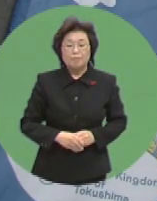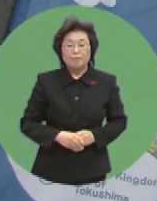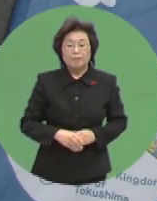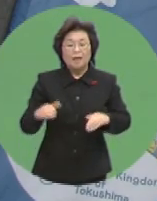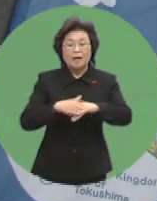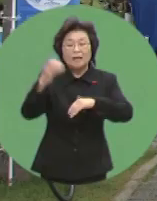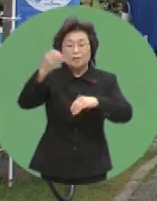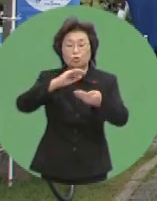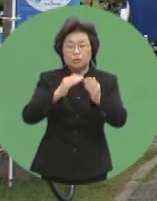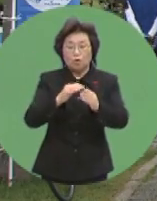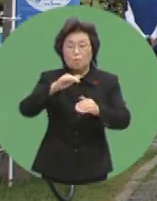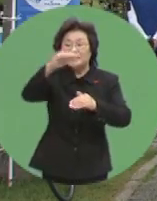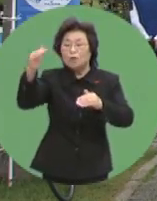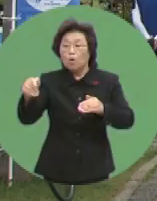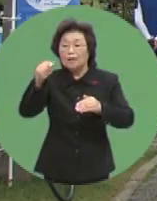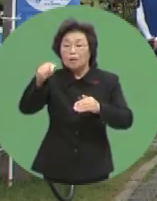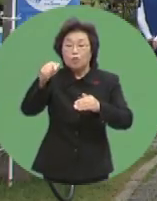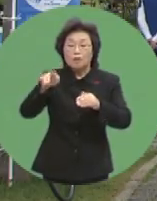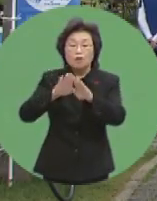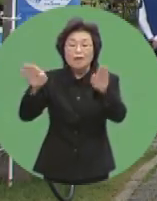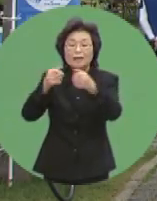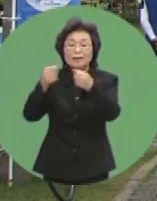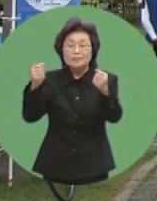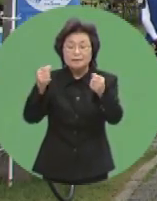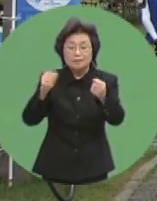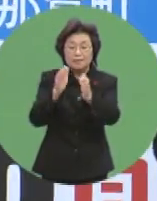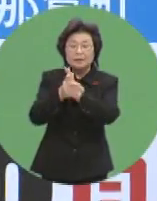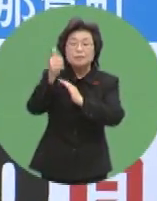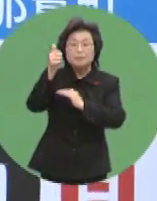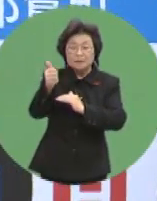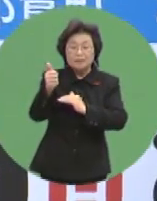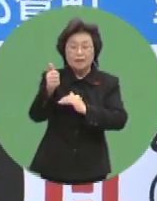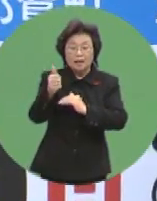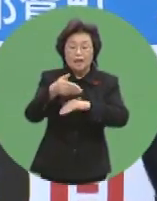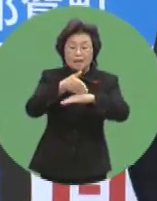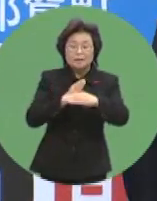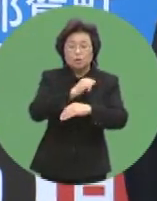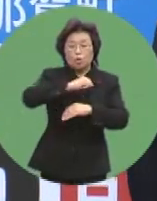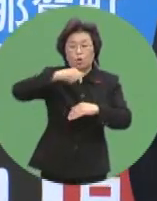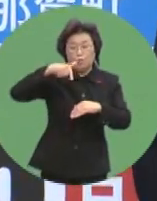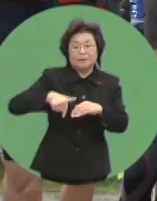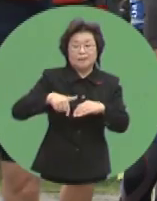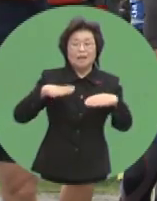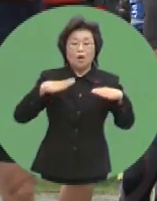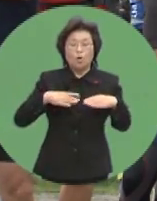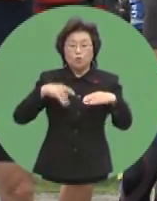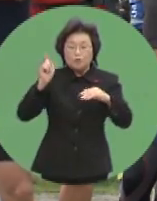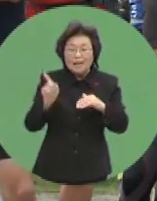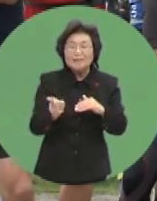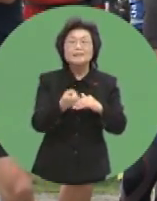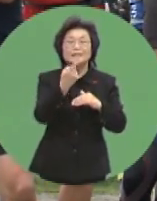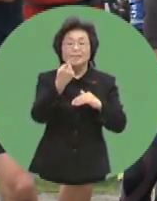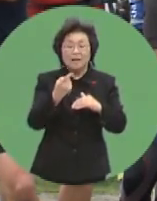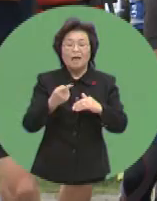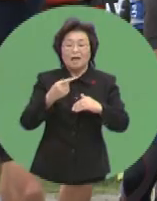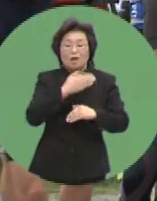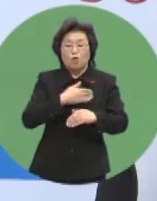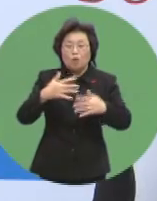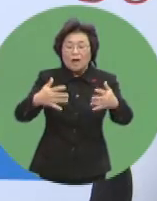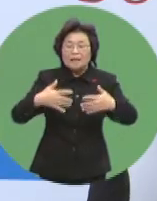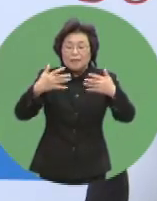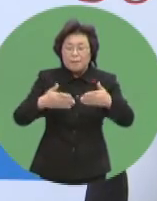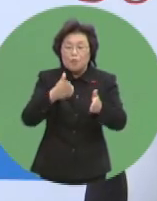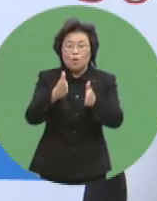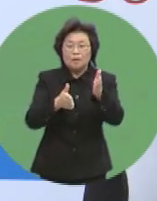海陽町マゼの丘で行われた開会式では、飯泉知事が四国の右下が誇る大自然や心温まるお